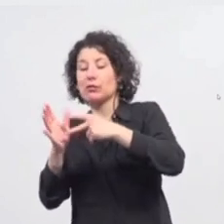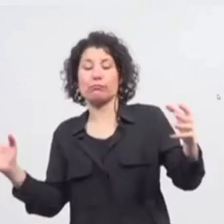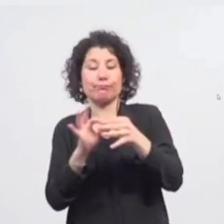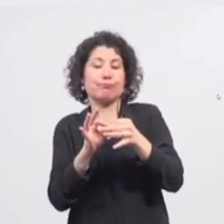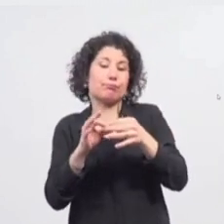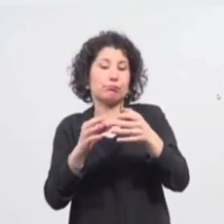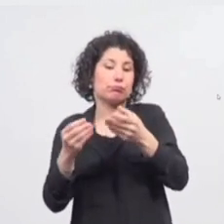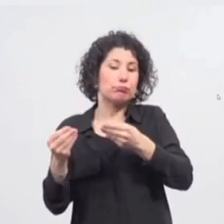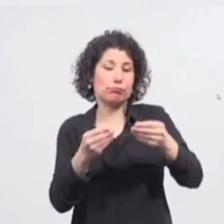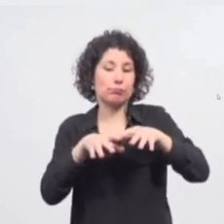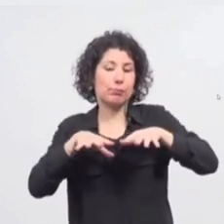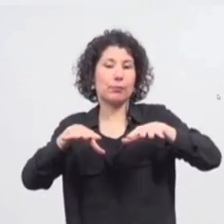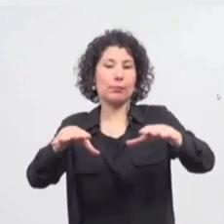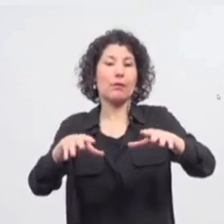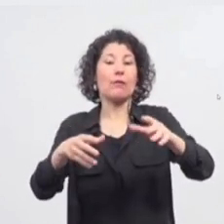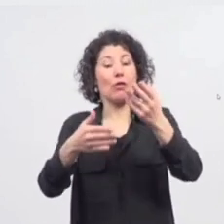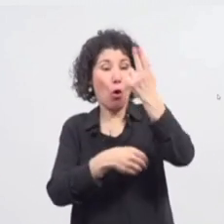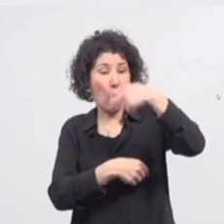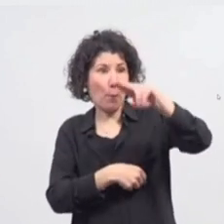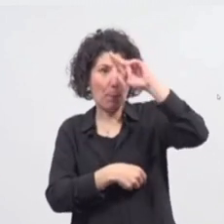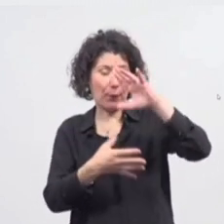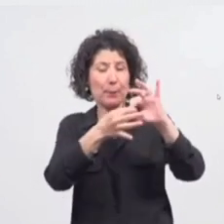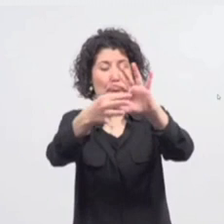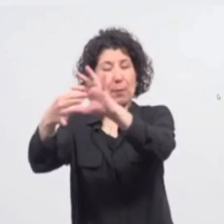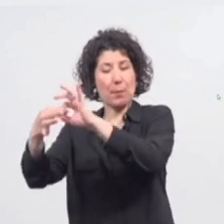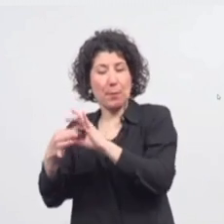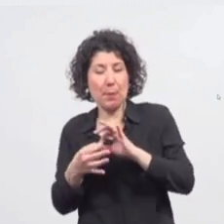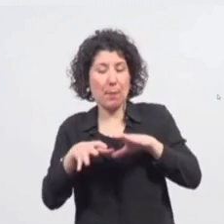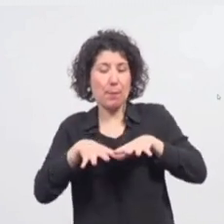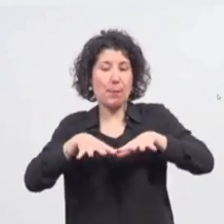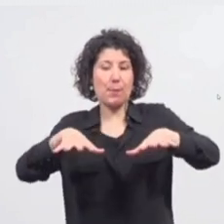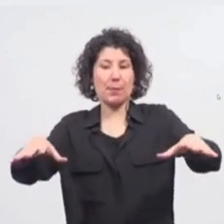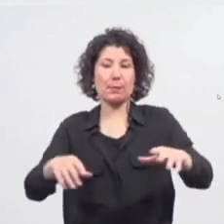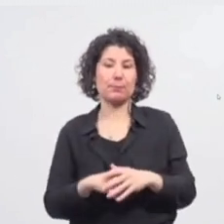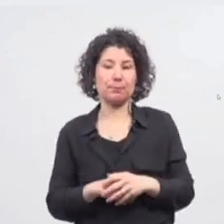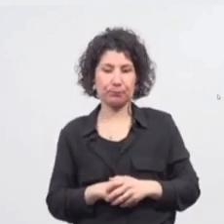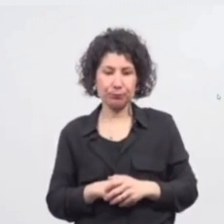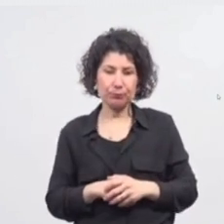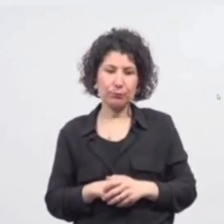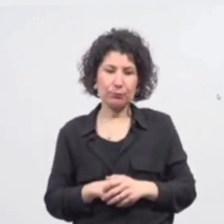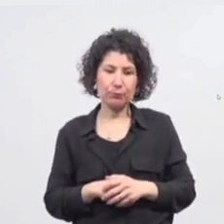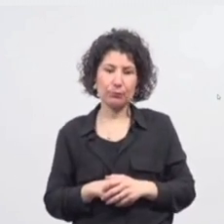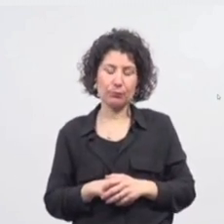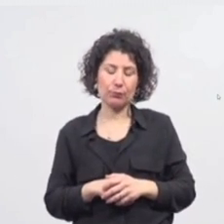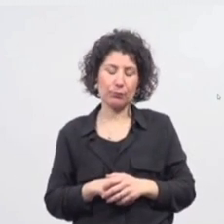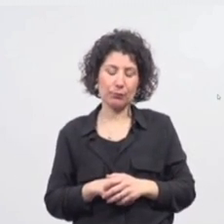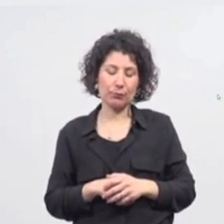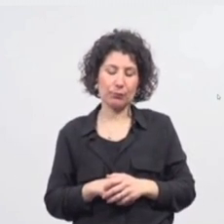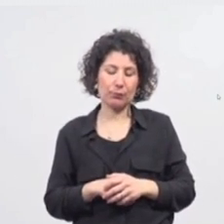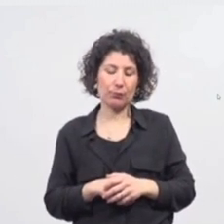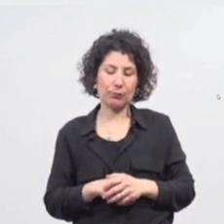à l'intérieur de l'Union européenne. Et tout ceci avec une attention particulière à l'innovation,